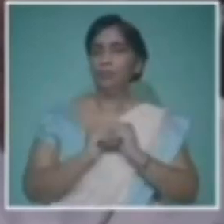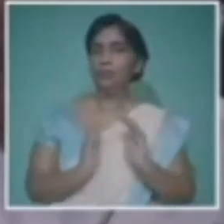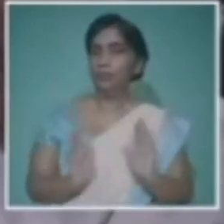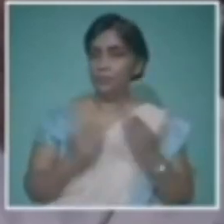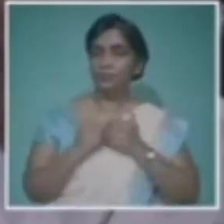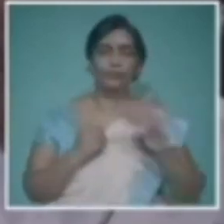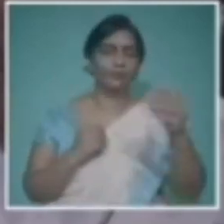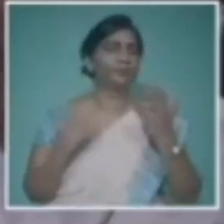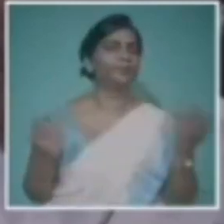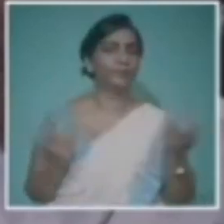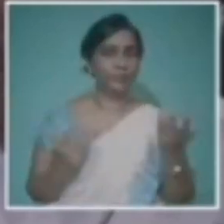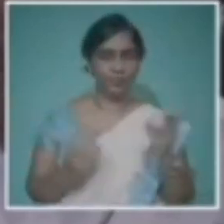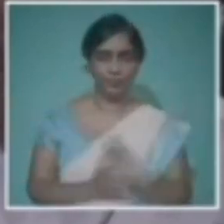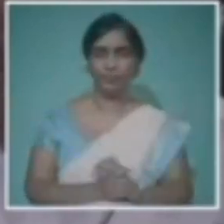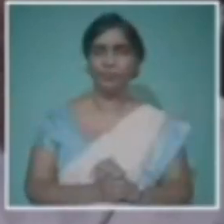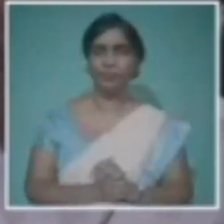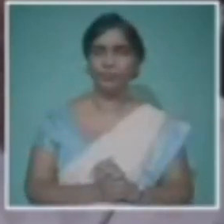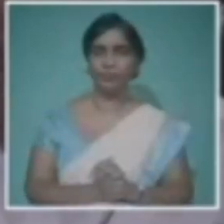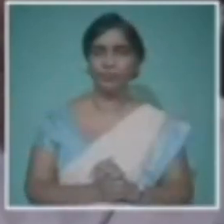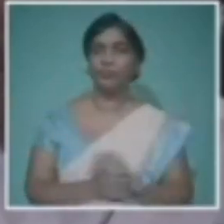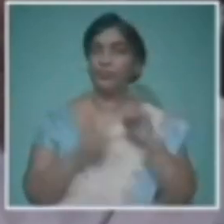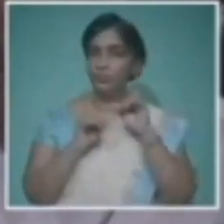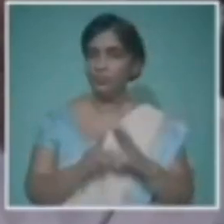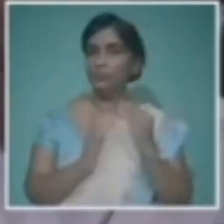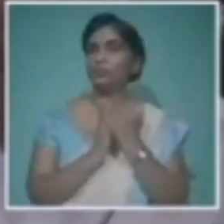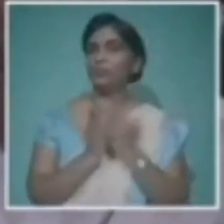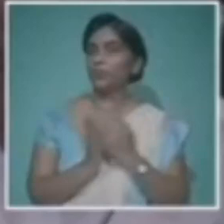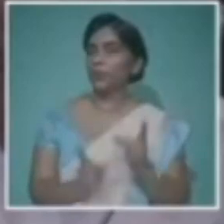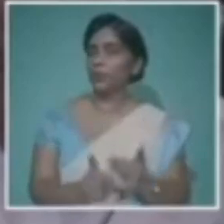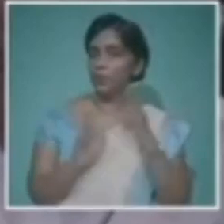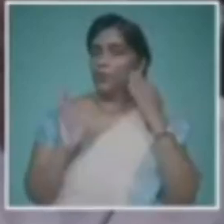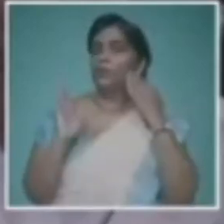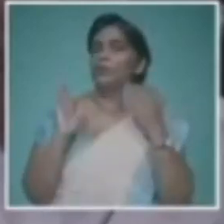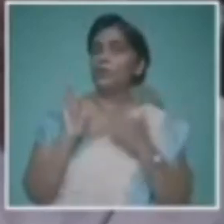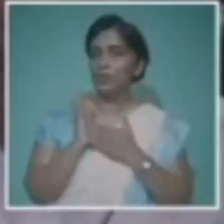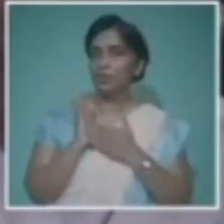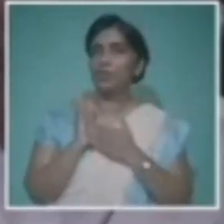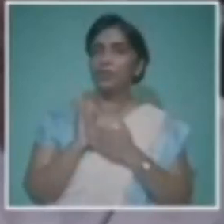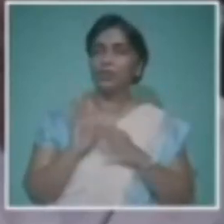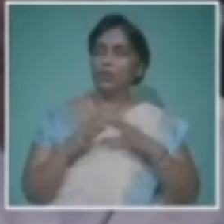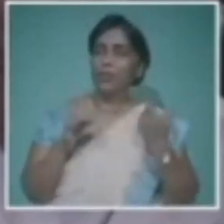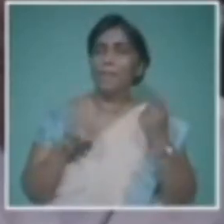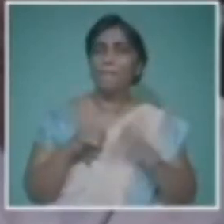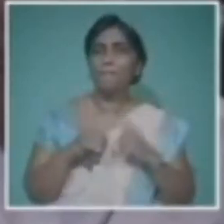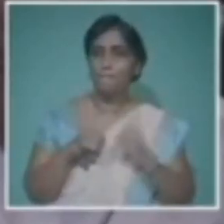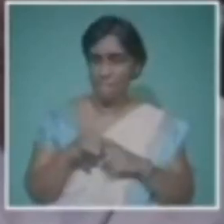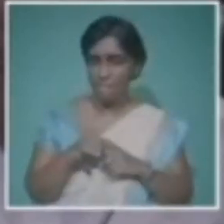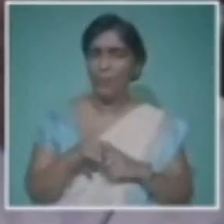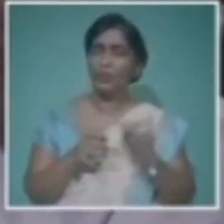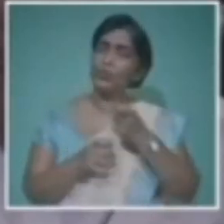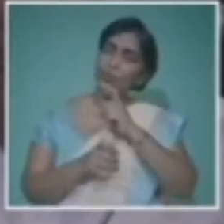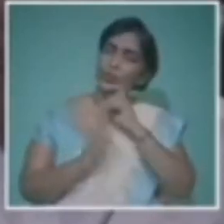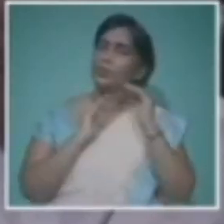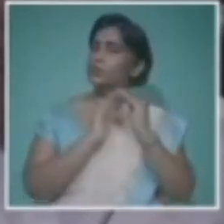ගත නොහැකිය එම විධානවලට අනුකූලව පිළිබඳ කිසිම ප්‍රශ්නයක් කවර වූ